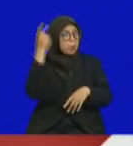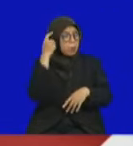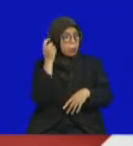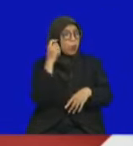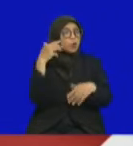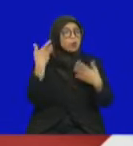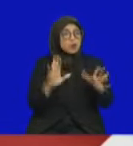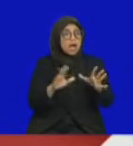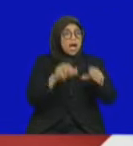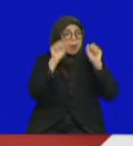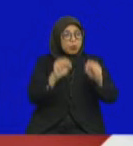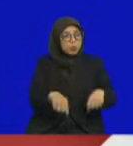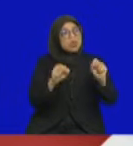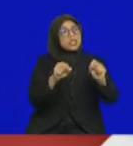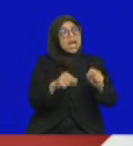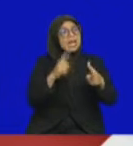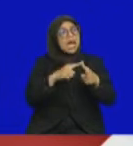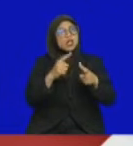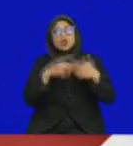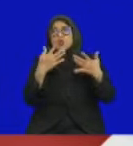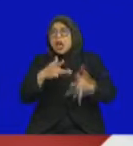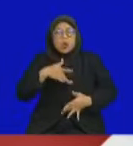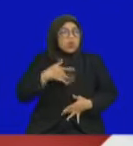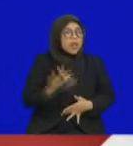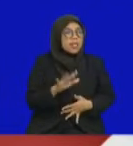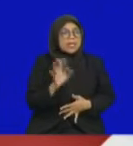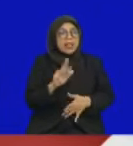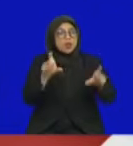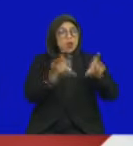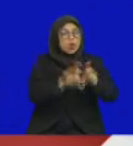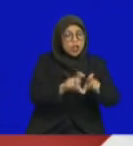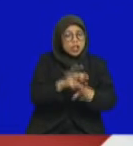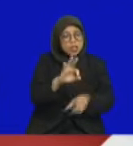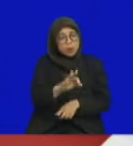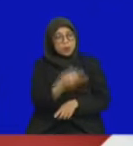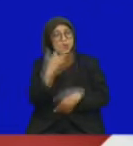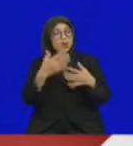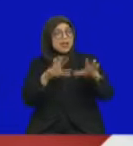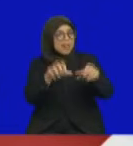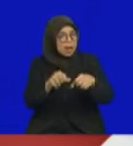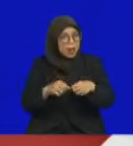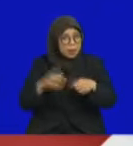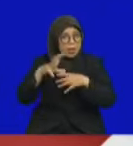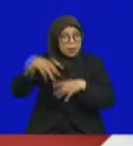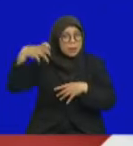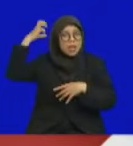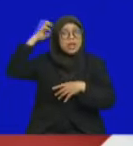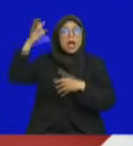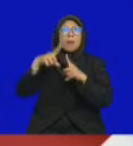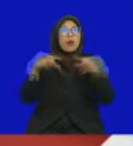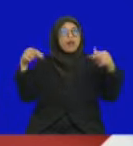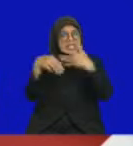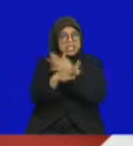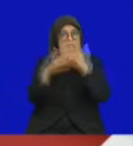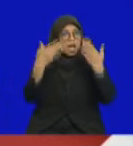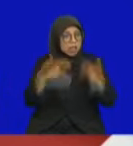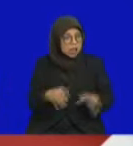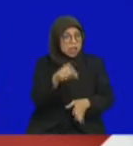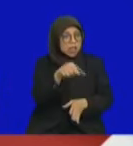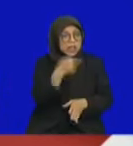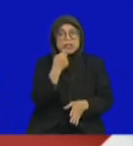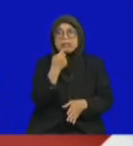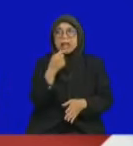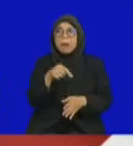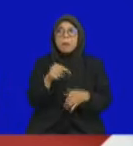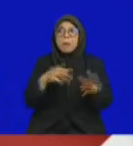keputusan atau kebijakan yang dirasa kurang tepat yang sebelum ini telah diambil oleh pemerintah provinsi termasuk ibu yang terkait dengan